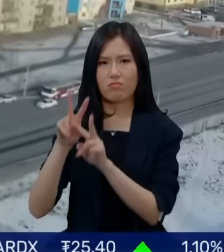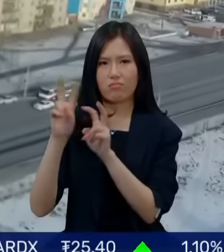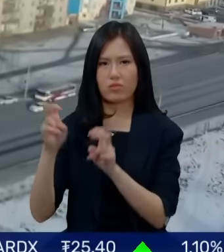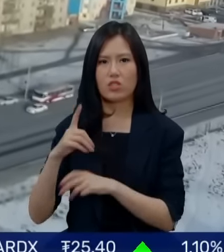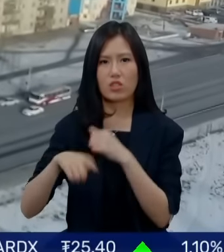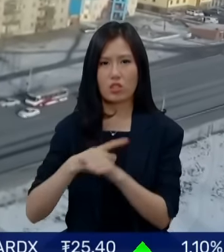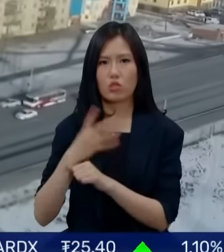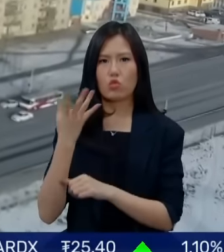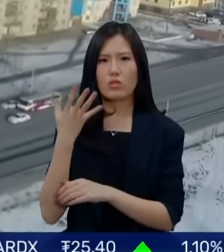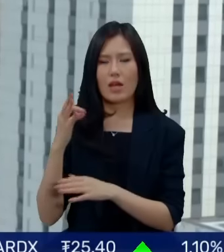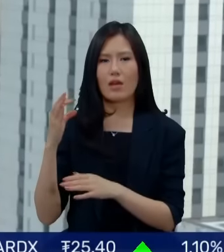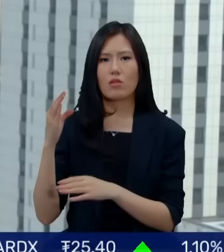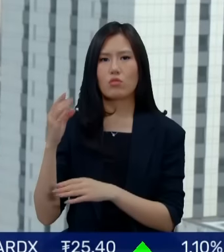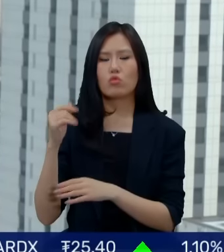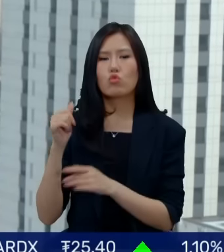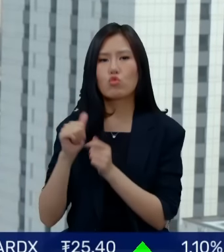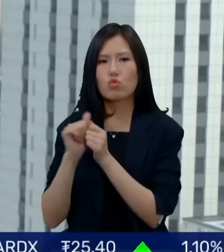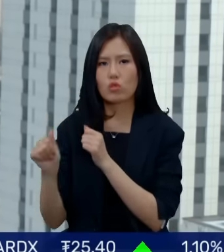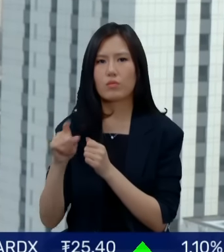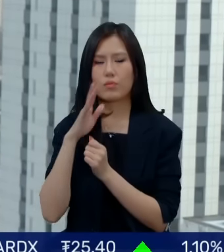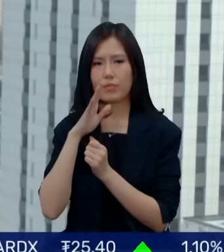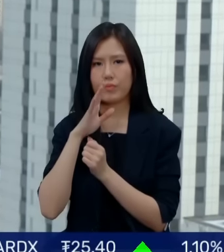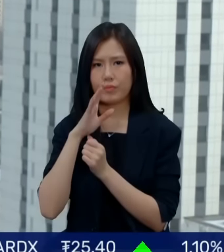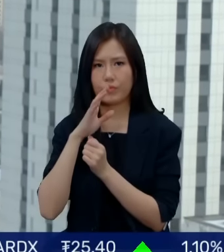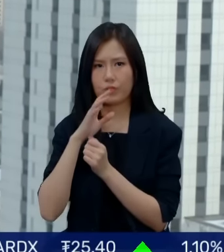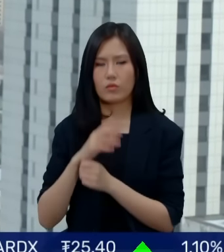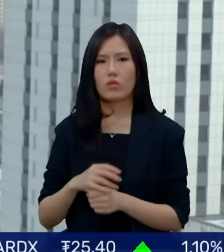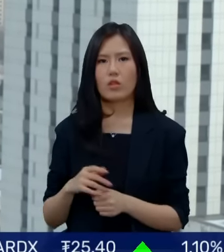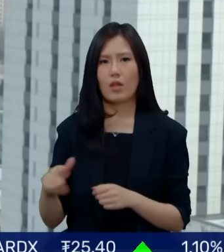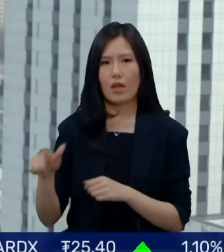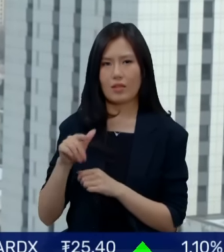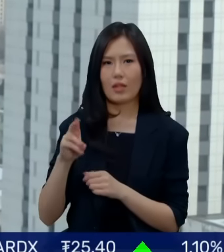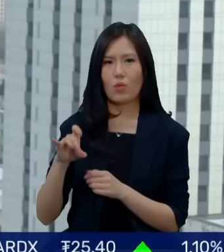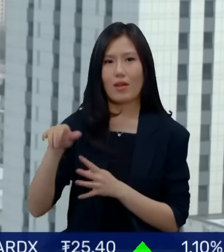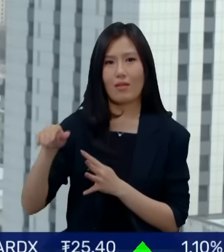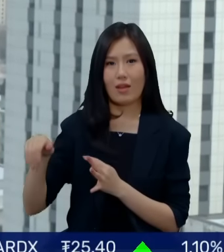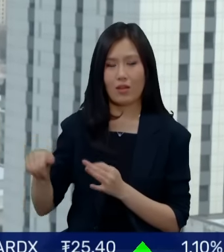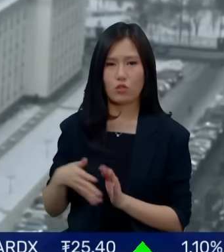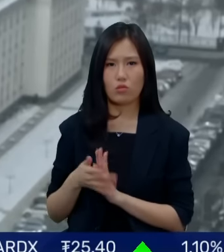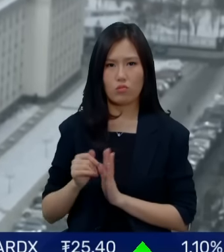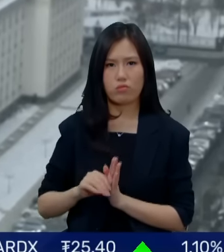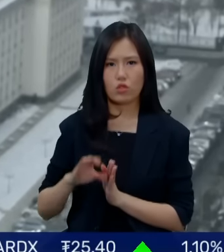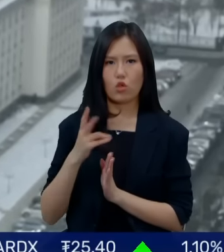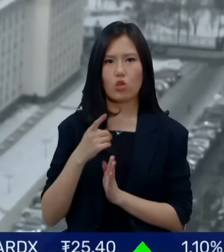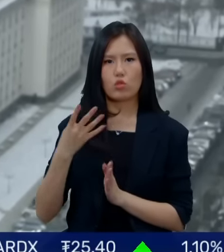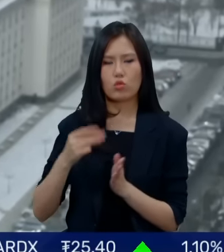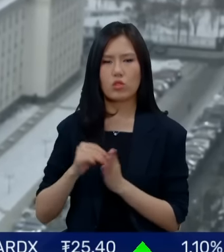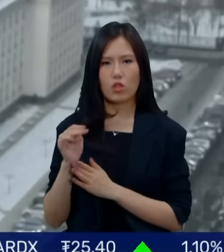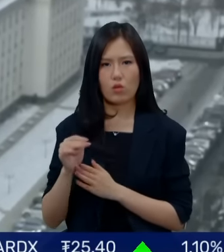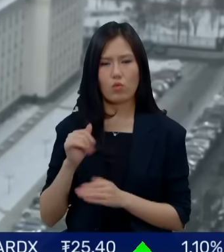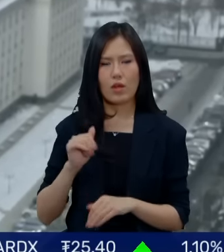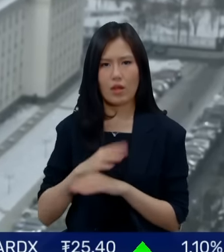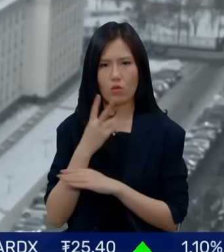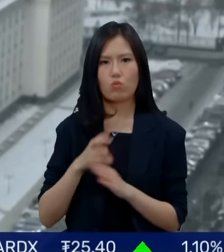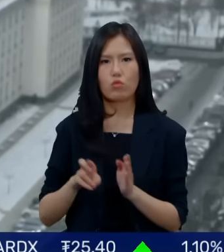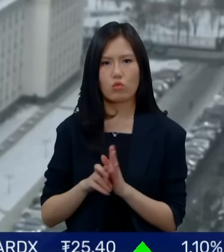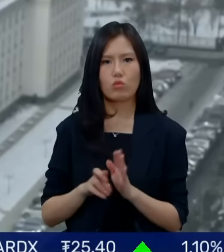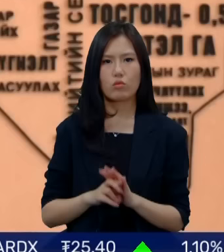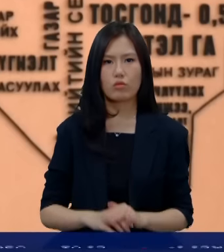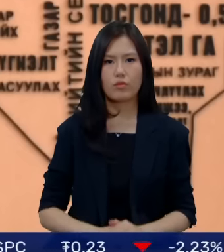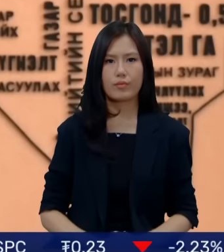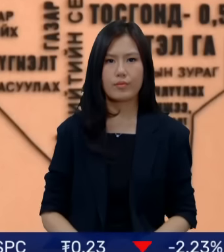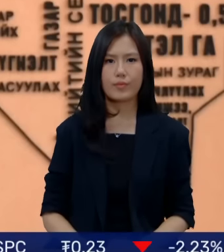450 төгрөгийг өгөх юм байна. Ийхүү өмчлсөн газраас татвар олдог босноор төсөвт 2-4 тэрбум төгрөгийг хуримтлуулна гэж үзэж байна.